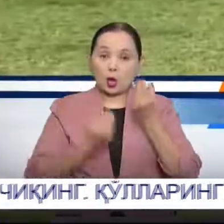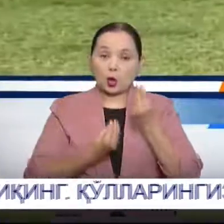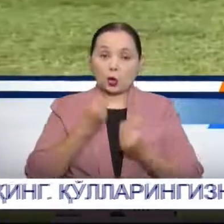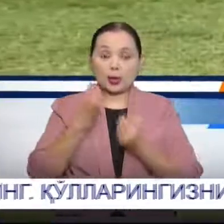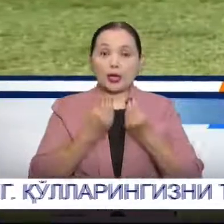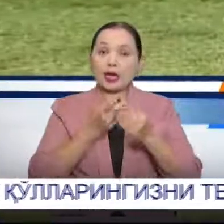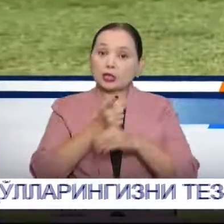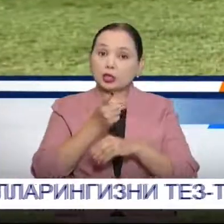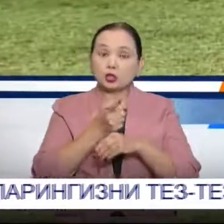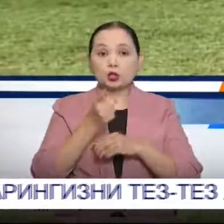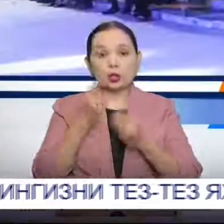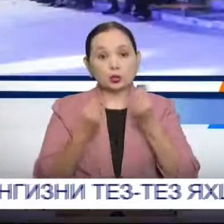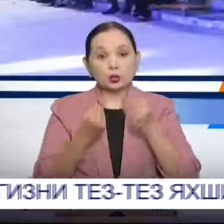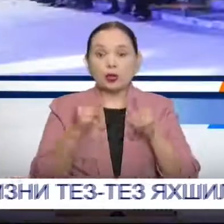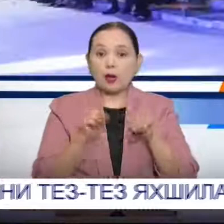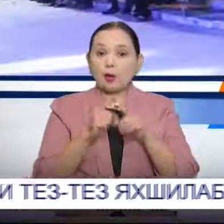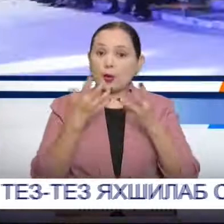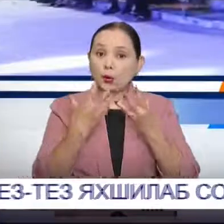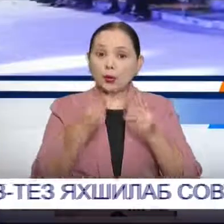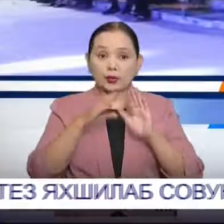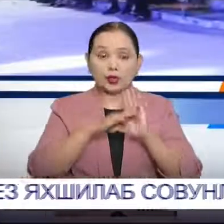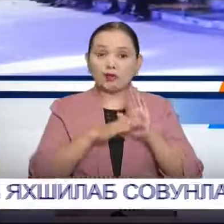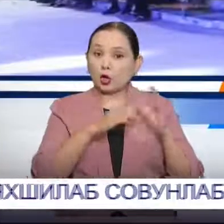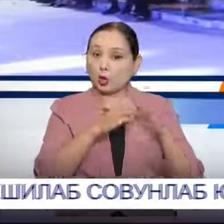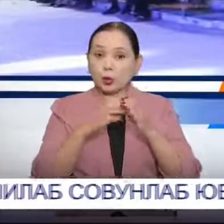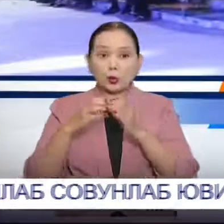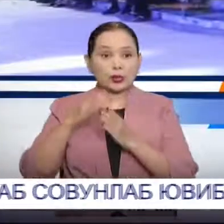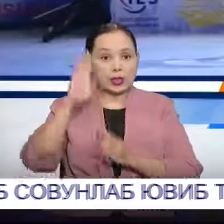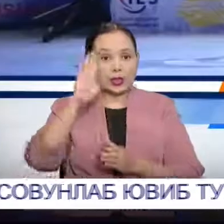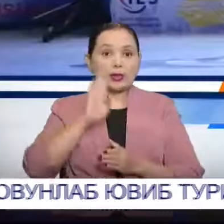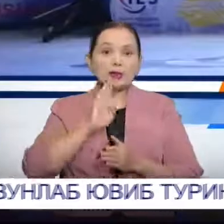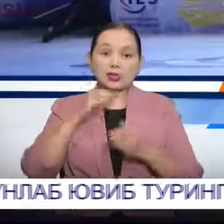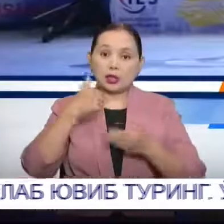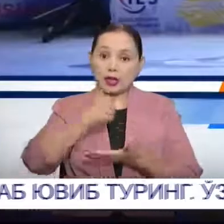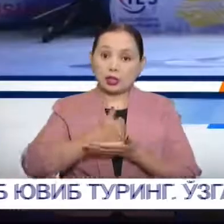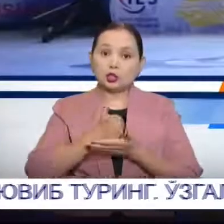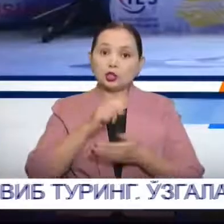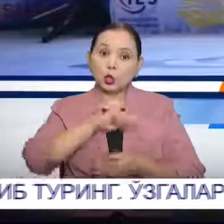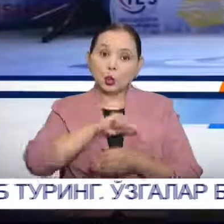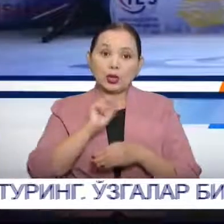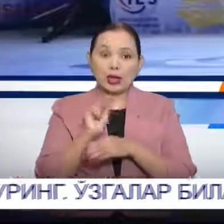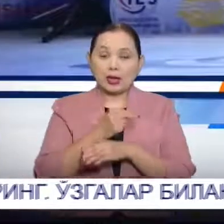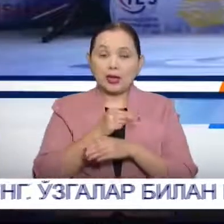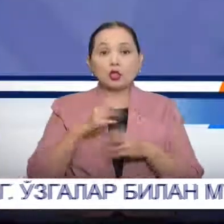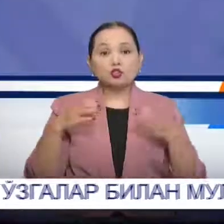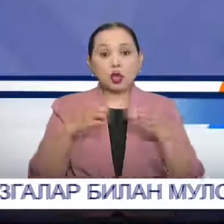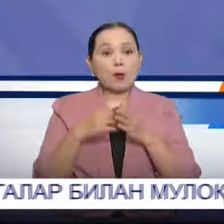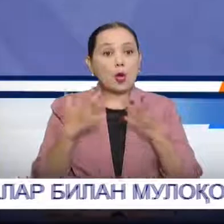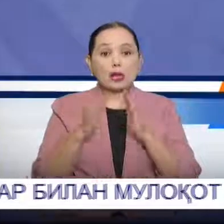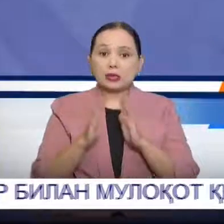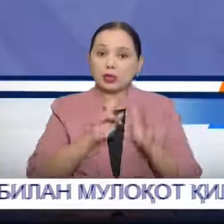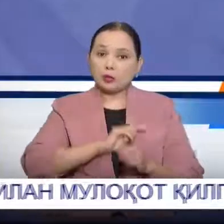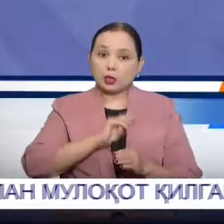zukkolar bellashuvi shular jumlasidan. Kun davomida guruhlarga bo'lingan yigit-qizlar yetakchilik ko'nikmalarini rivojlantirish, jamoada qayta tartibda ishlash va ish yuritish